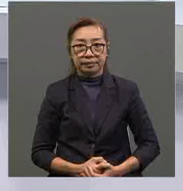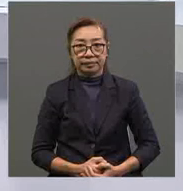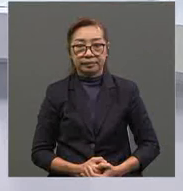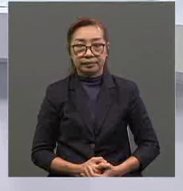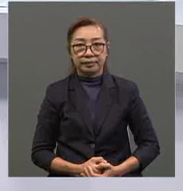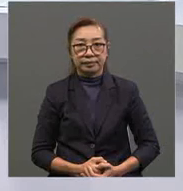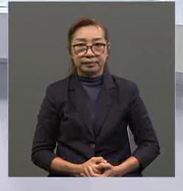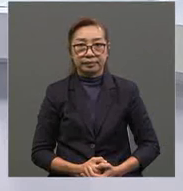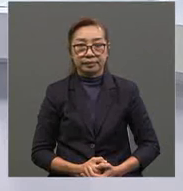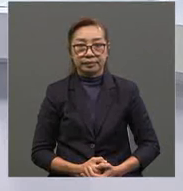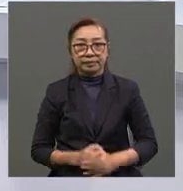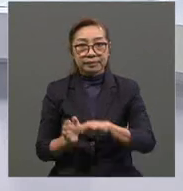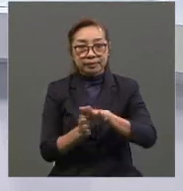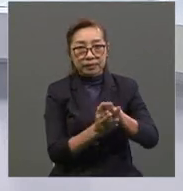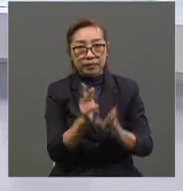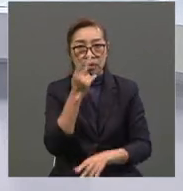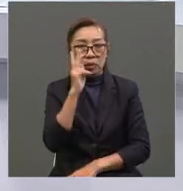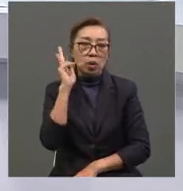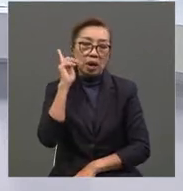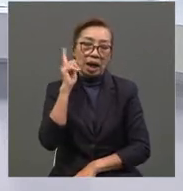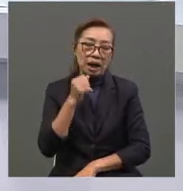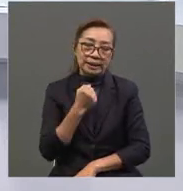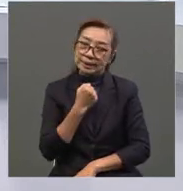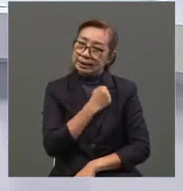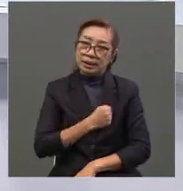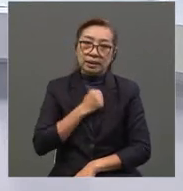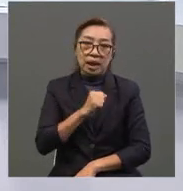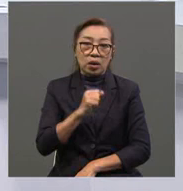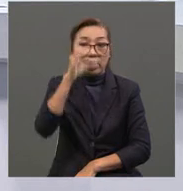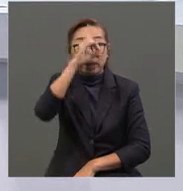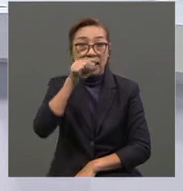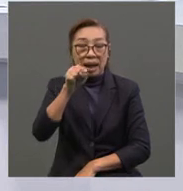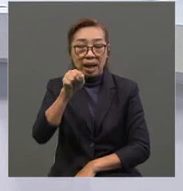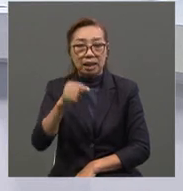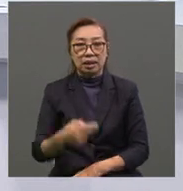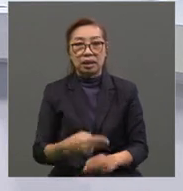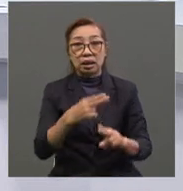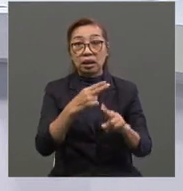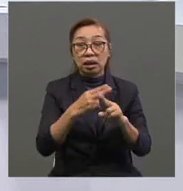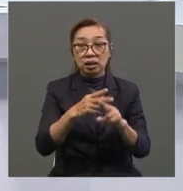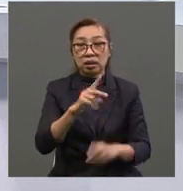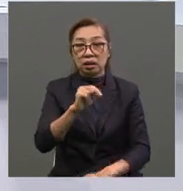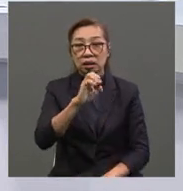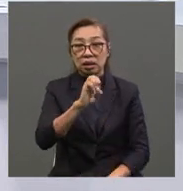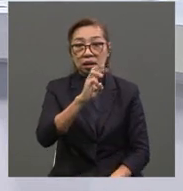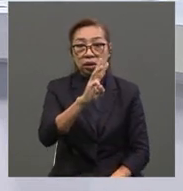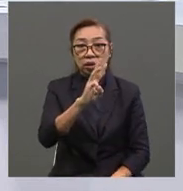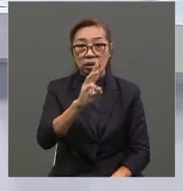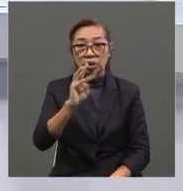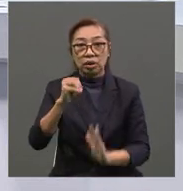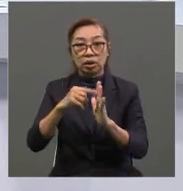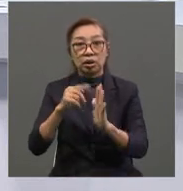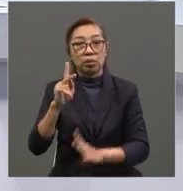ไปดูอีกหนึ่งข่าวเศร้าของวัดวงบันเทิงกันหน่อยแล้วกันนะครับพระเอกหมอลำ Newมุกดาเจ้าของเพลงดัง